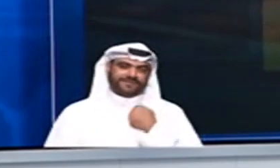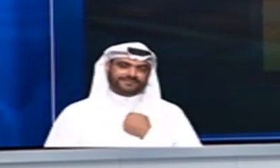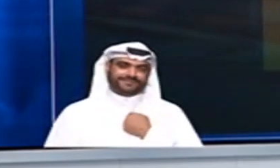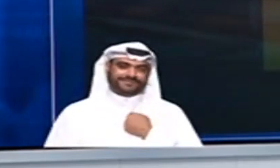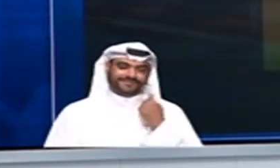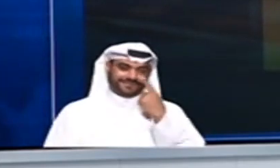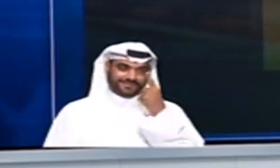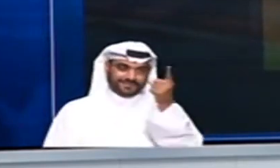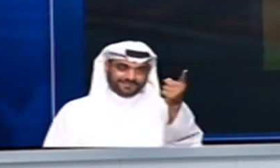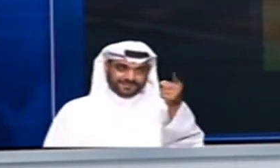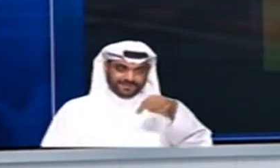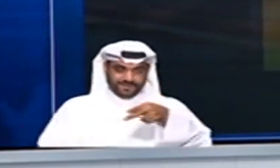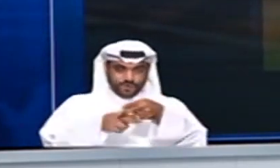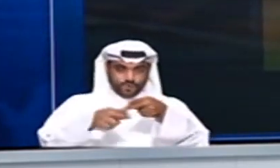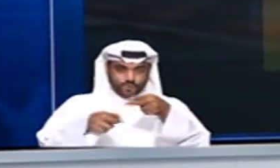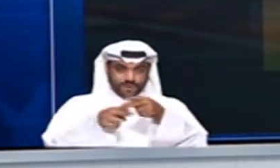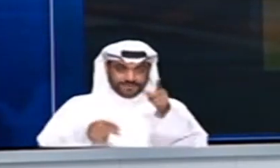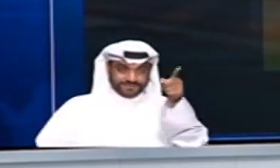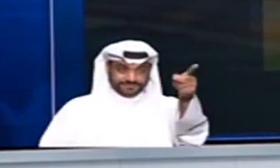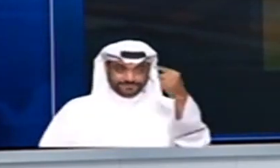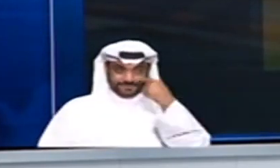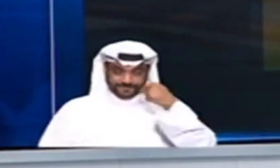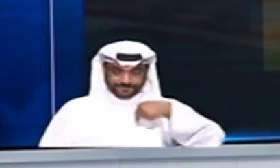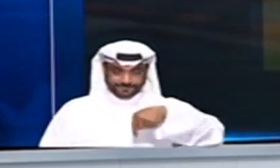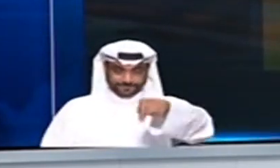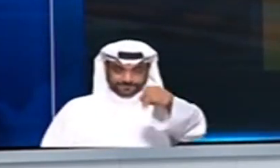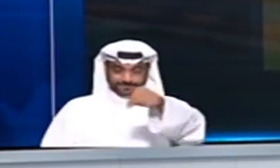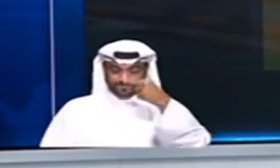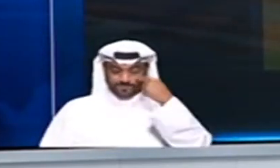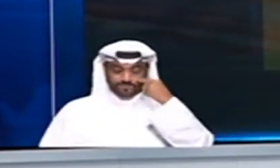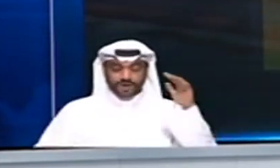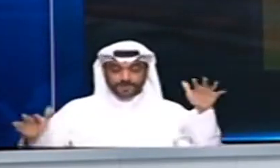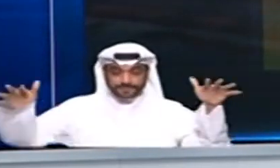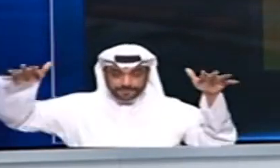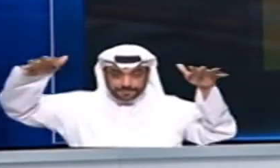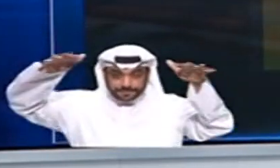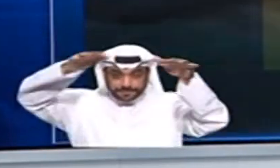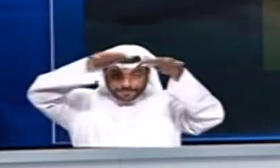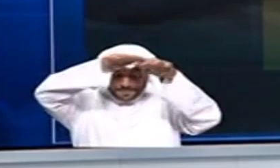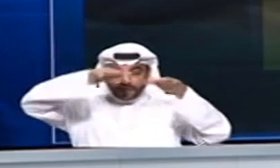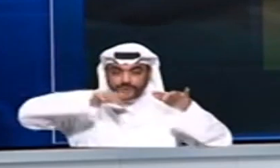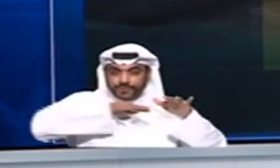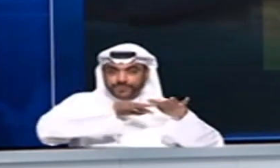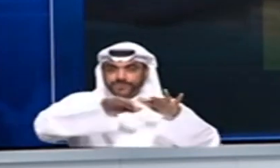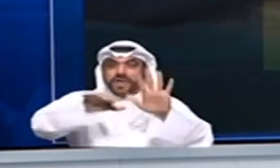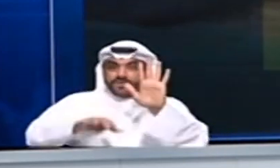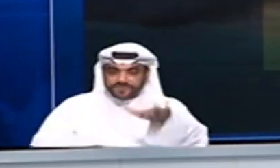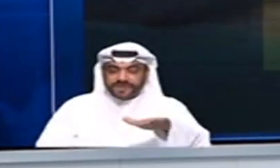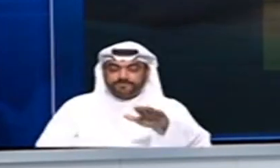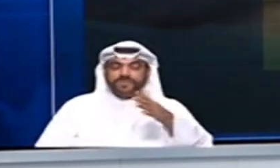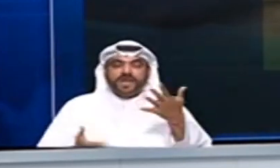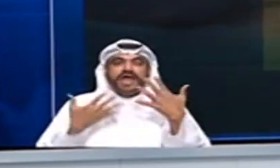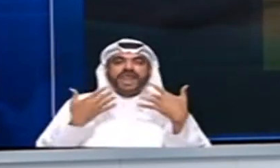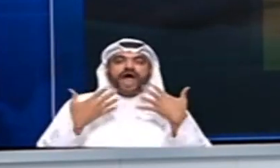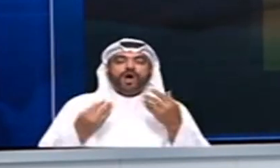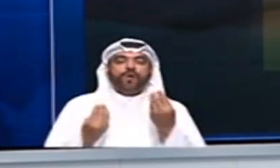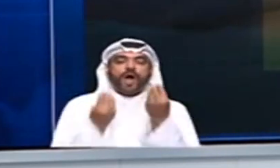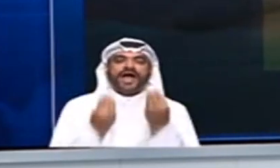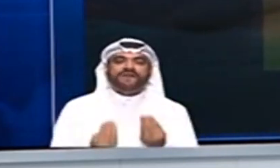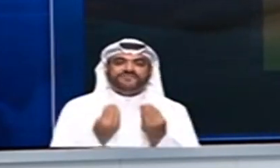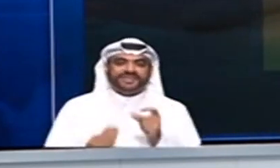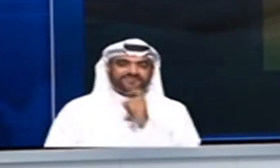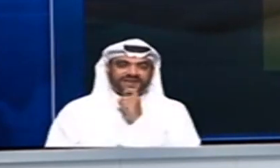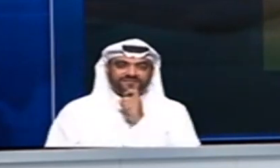أجواءنا أكثر. حاليا في عبور لبعض السحب العالية على بعض المناطق والرياح جنوبية شرقية سرعتها خفيفة حول 7 كيلومتر في الساعة كحد